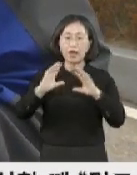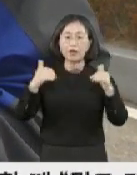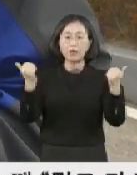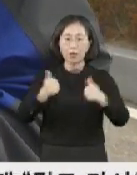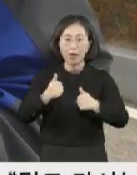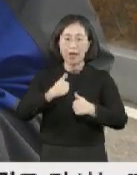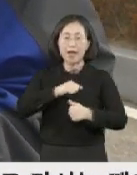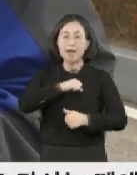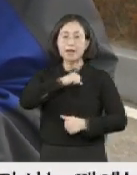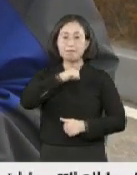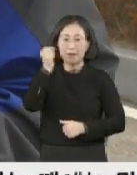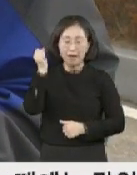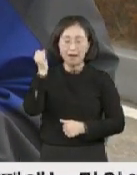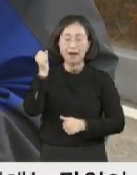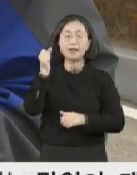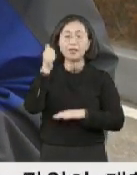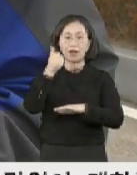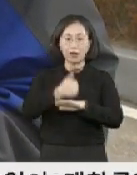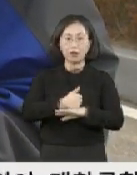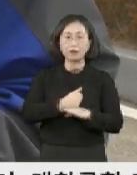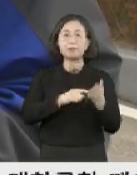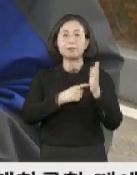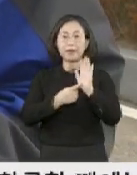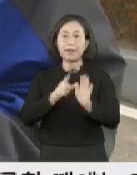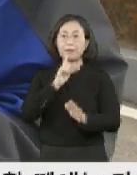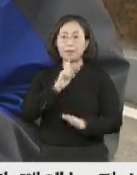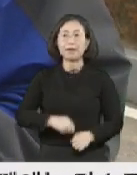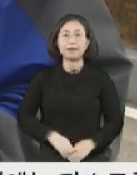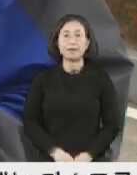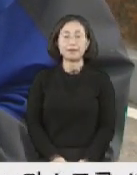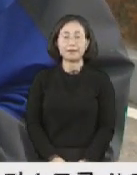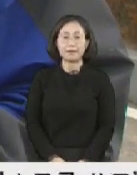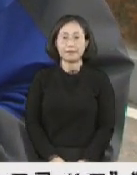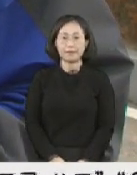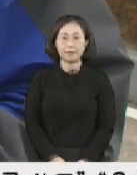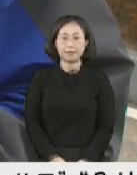승인을 받아 최종안을 확정 짓겠다고 밝혔습니다. TJB 이인범입니다.